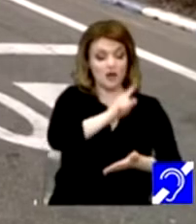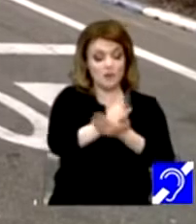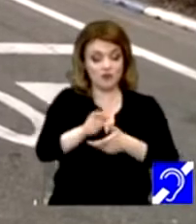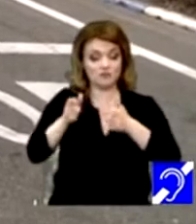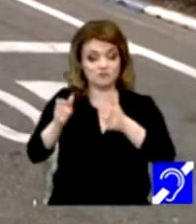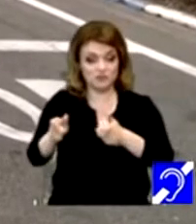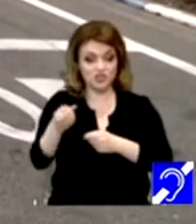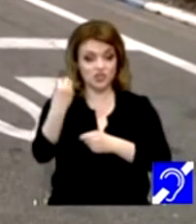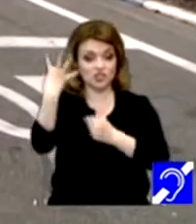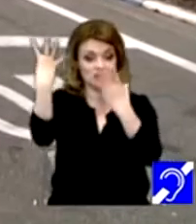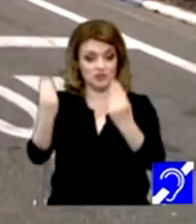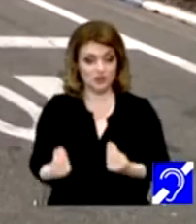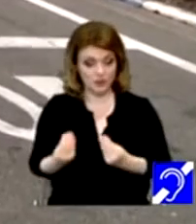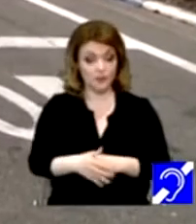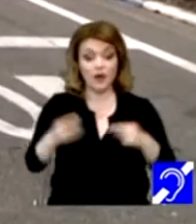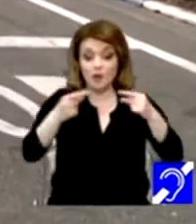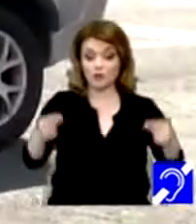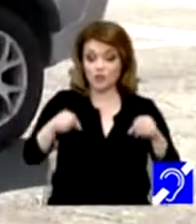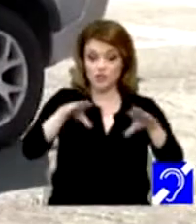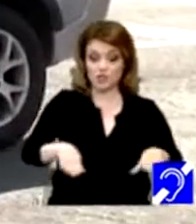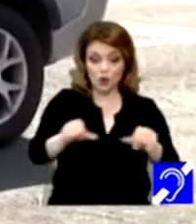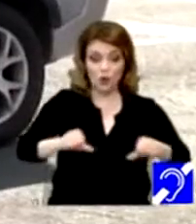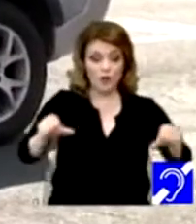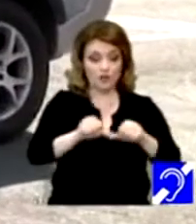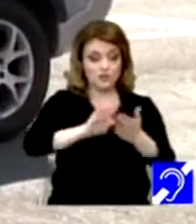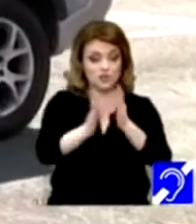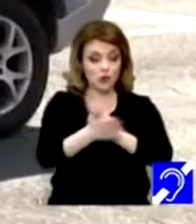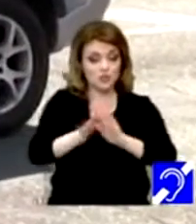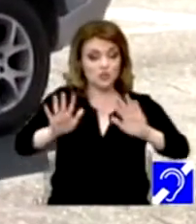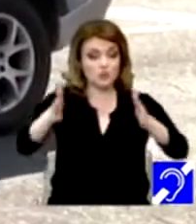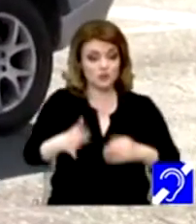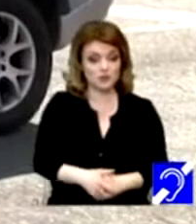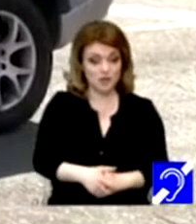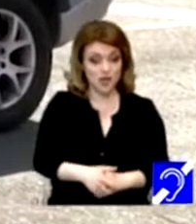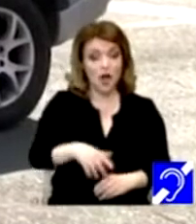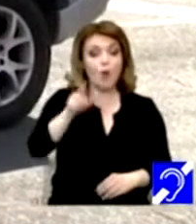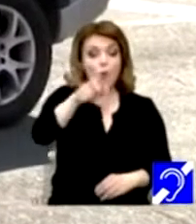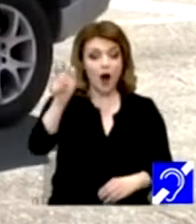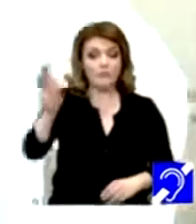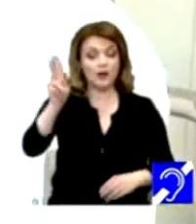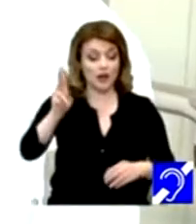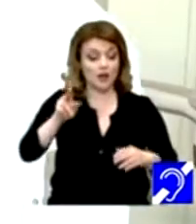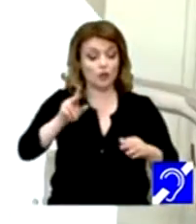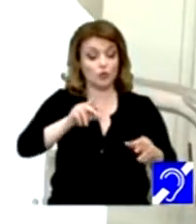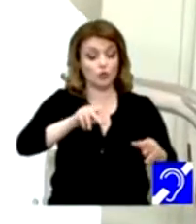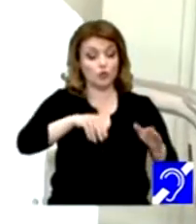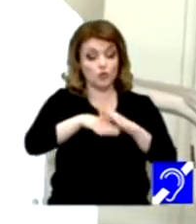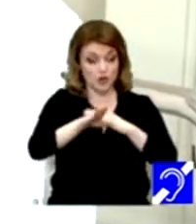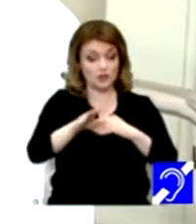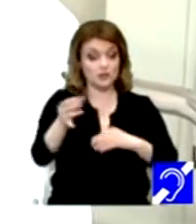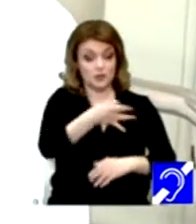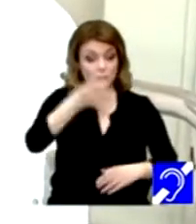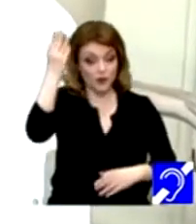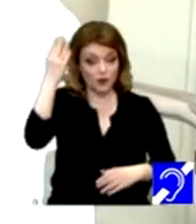autoizolare pentru 14 zile. Potrivit deciziei Comisiei pentru Situații Excepționale, cetățenii care părăsesc teritoriul Republicii